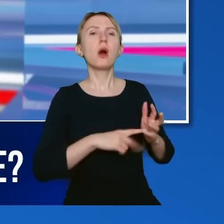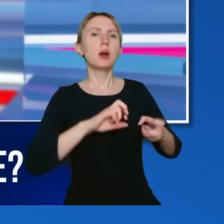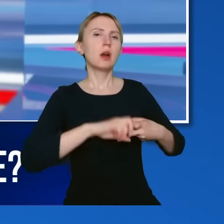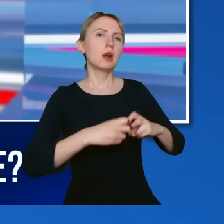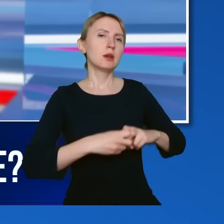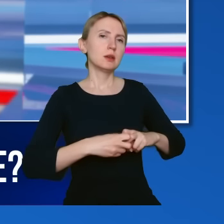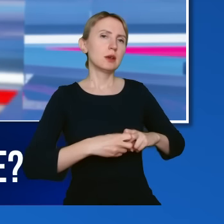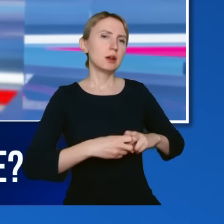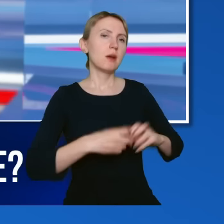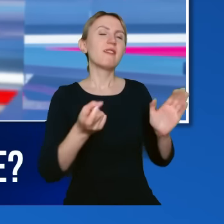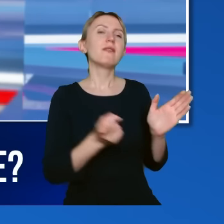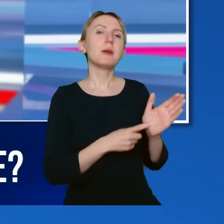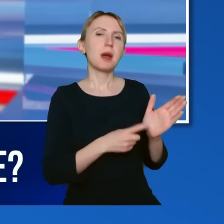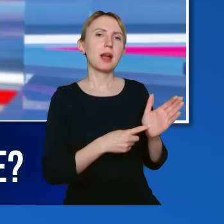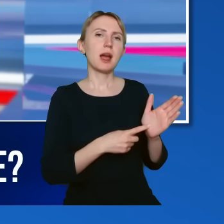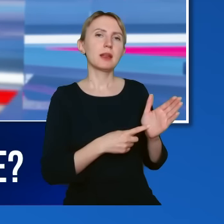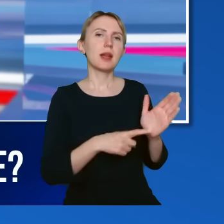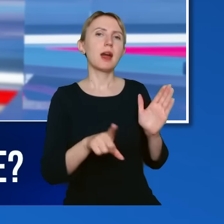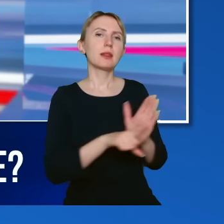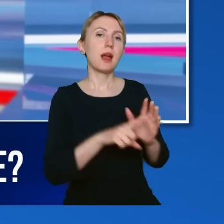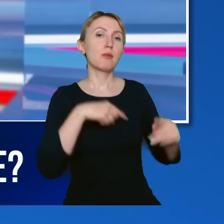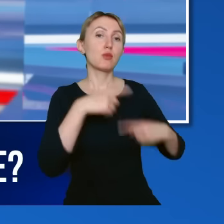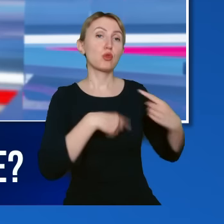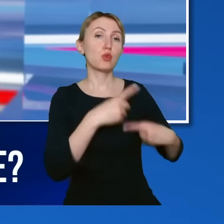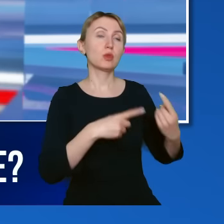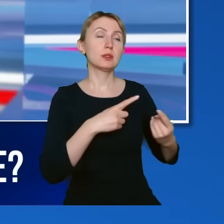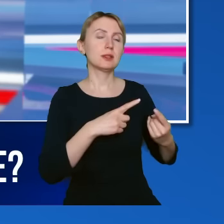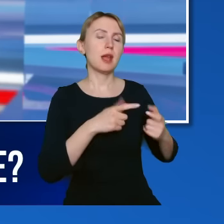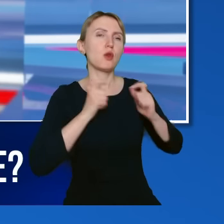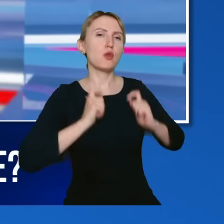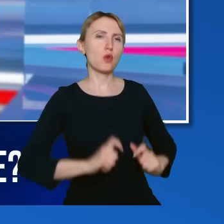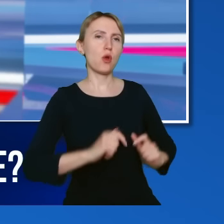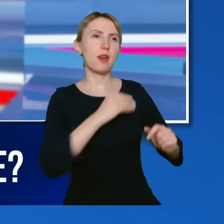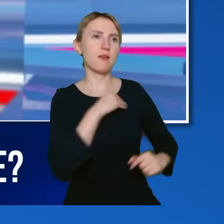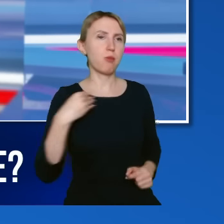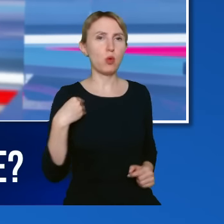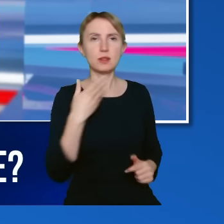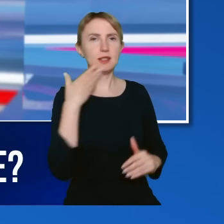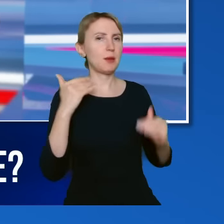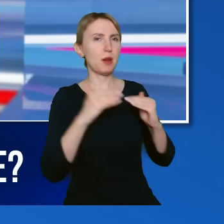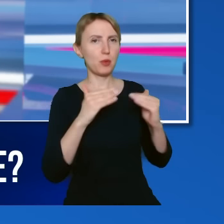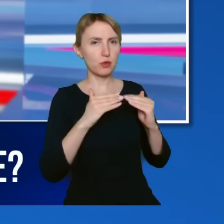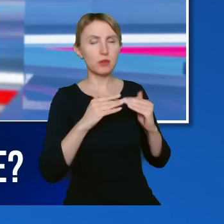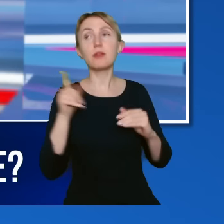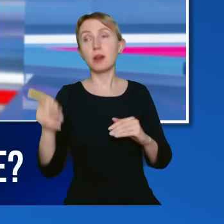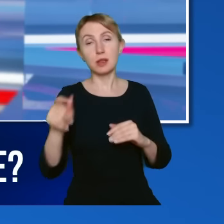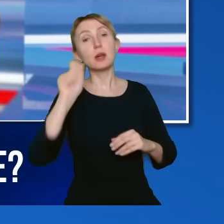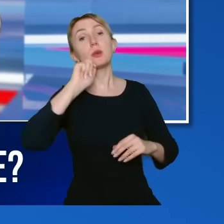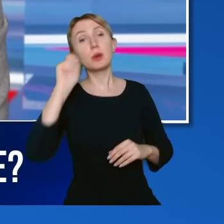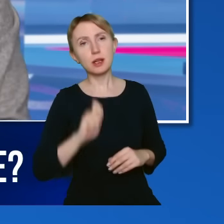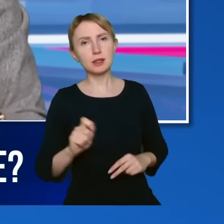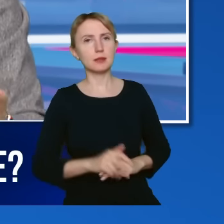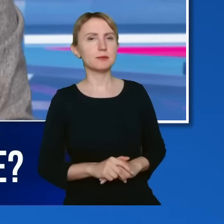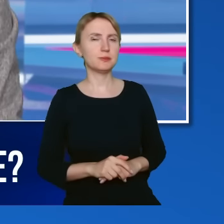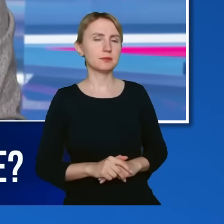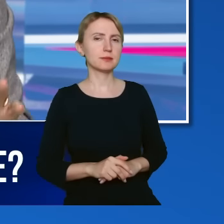Ponieważ wymagania wobec na przykład produkcji rolnej w Polsce są nieporównywalne z tym, jakie są wymagania na Ukrainie.